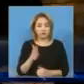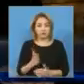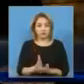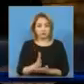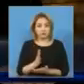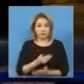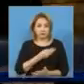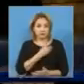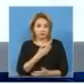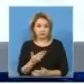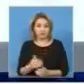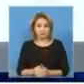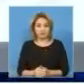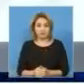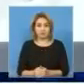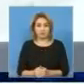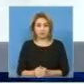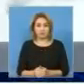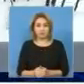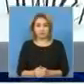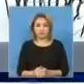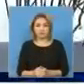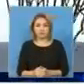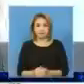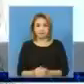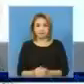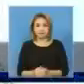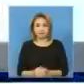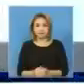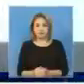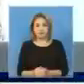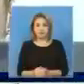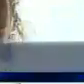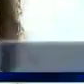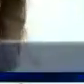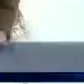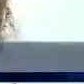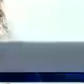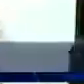болуларына тілектеспін. Гүлнара Жолжанова, Арман Досмағанбетов, Ақтөбе телеарнасы.